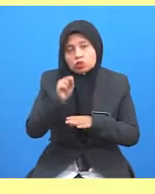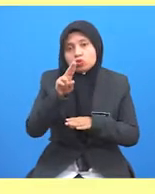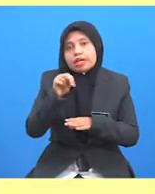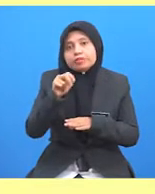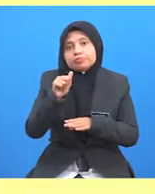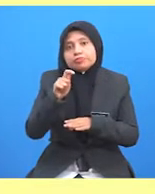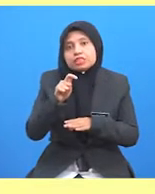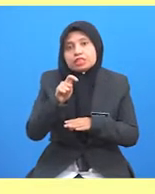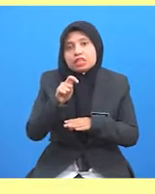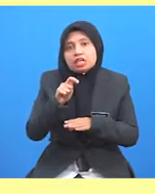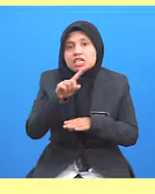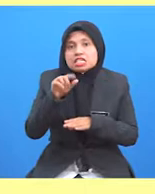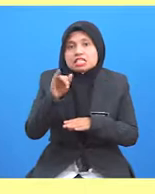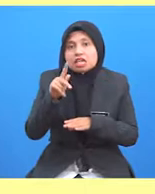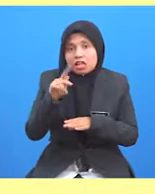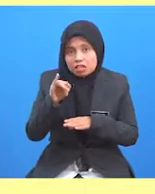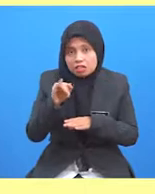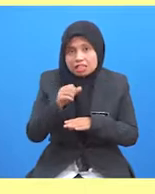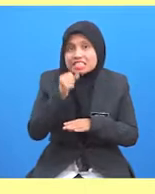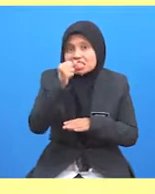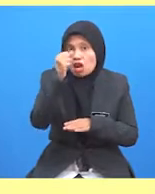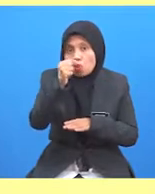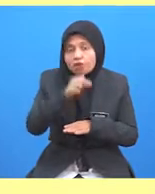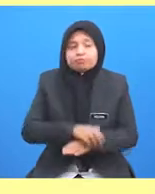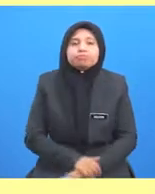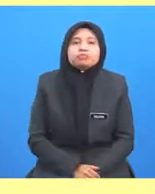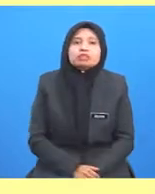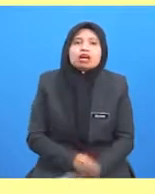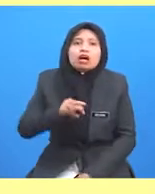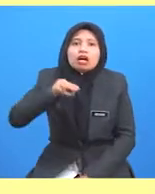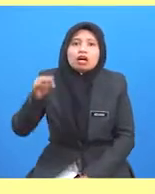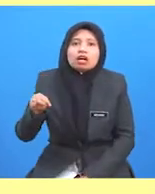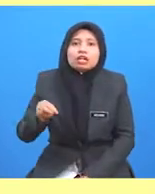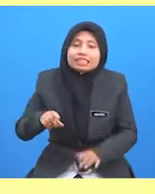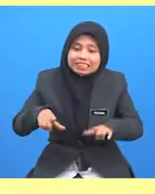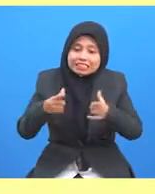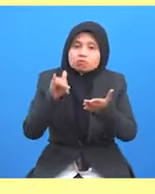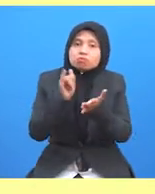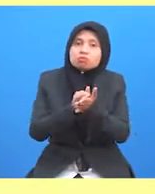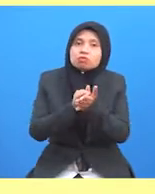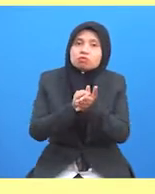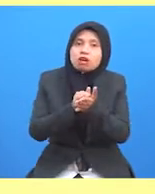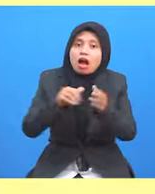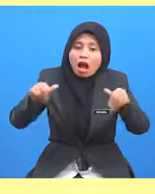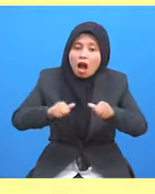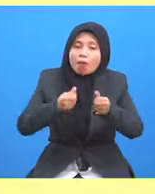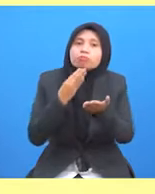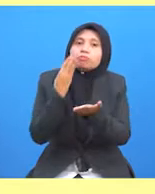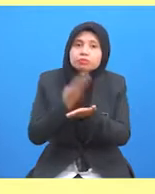pula ialah solat sunat, bersedekah, berzikir dan berselawat.